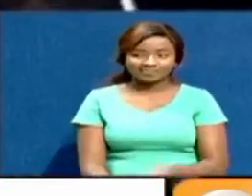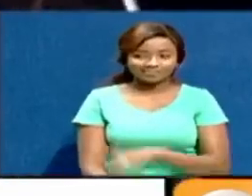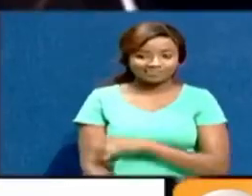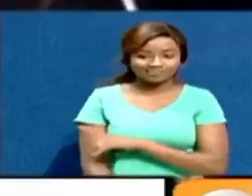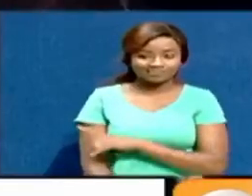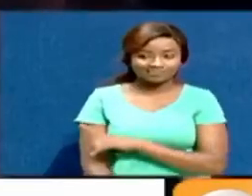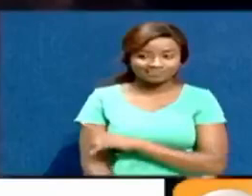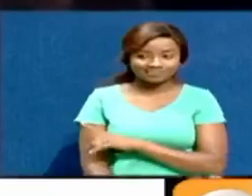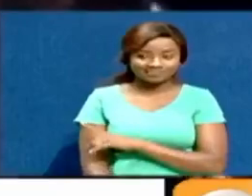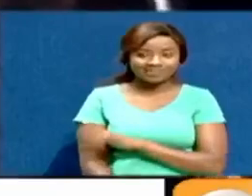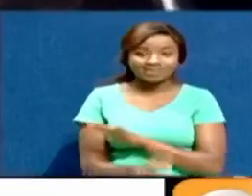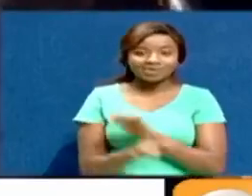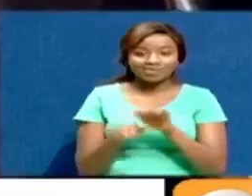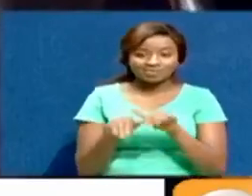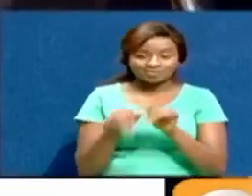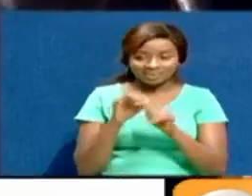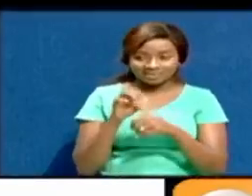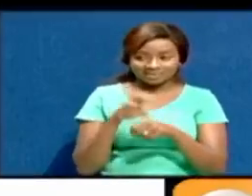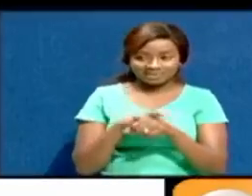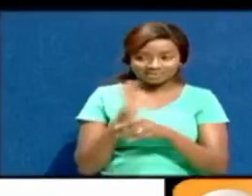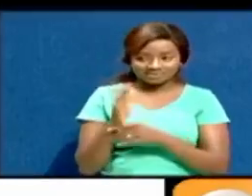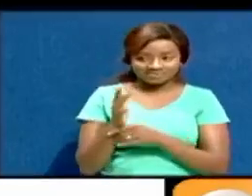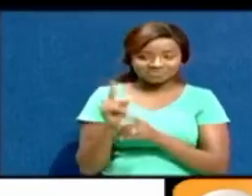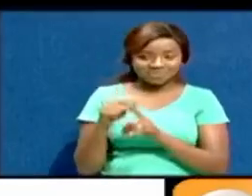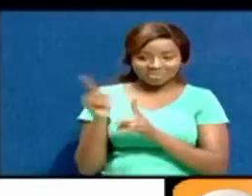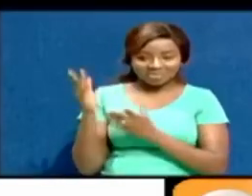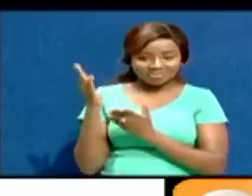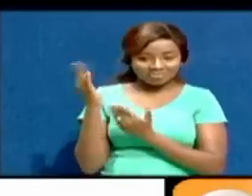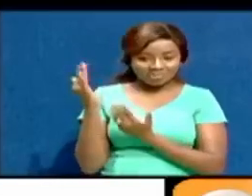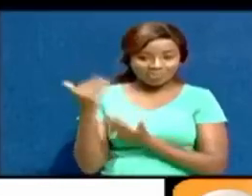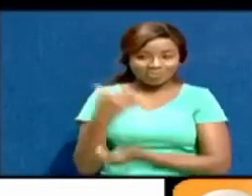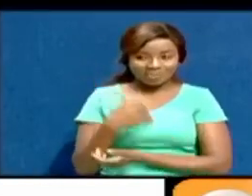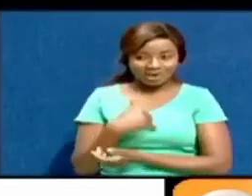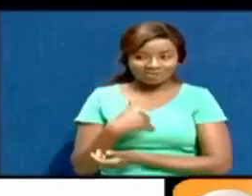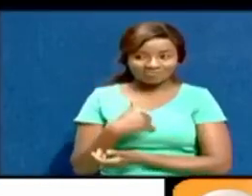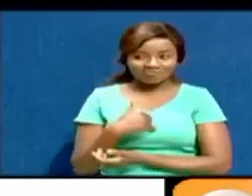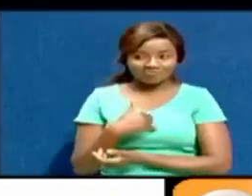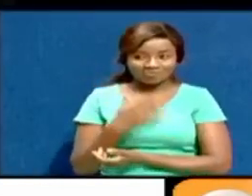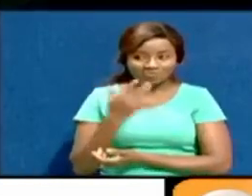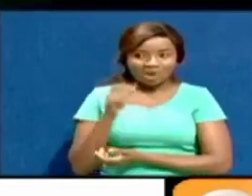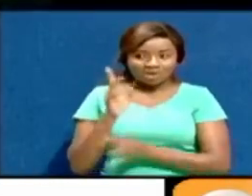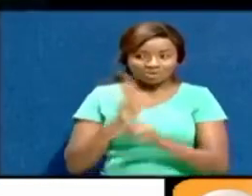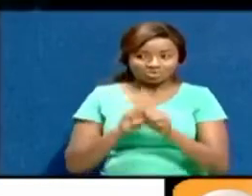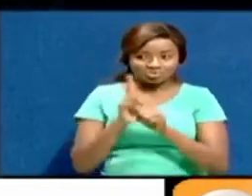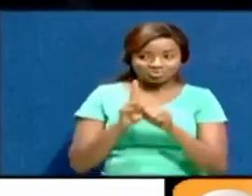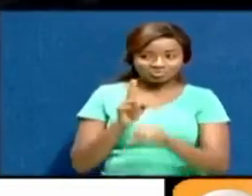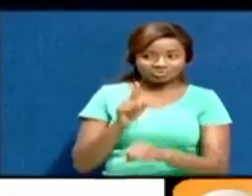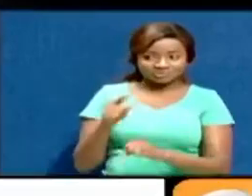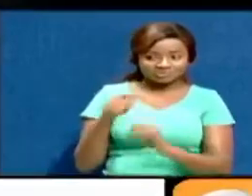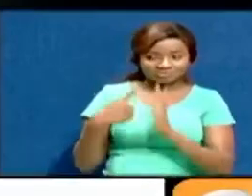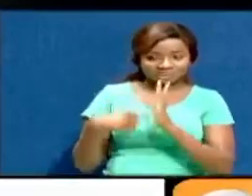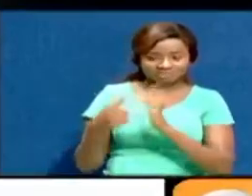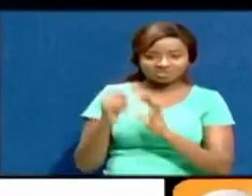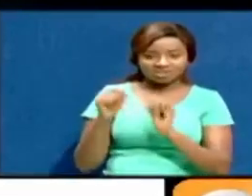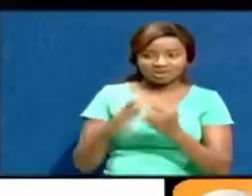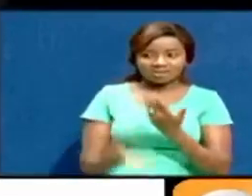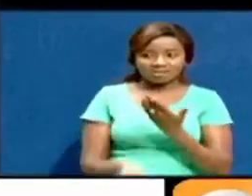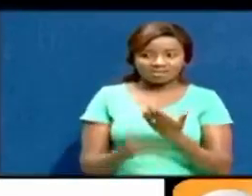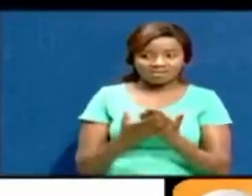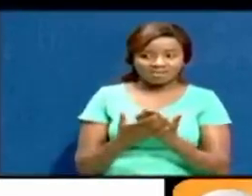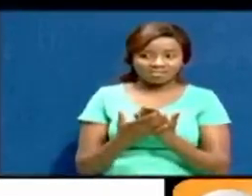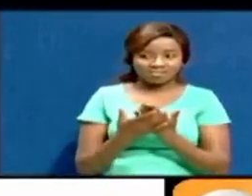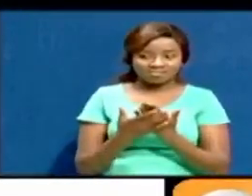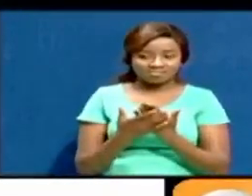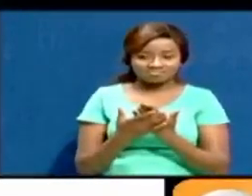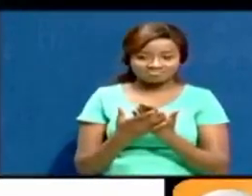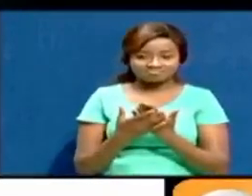zao kusubiri pato la leo, wavuvi hawa wapo na matumaini kuwa matumizi ya nishati safi ziwani itazaa mwanzo mpya katika sekta